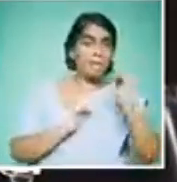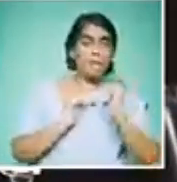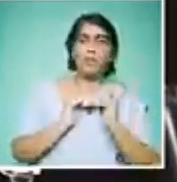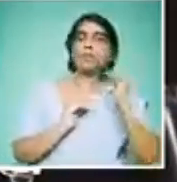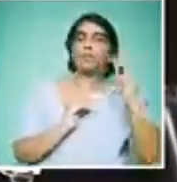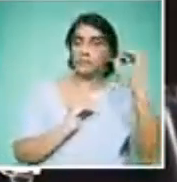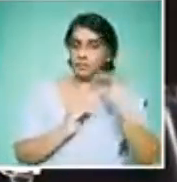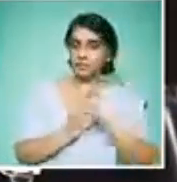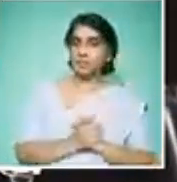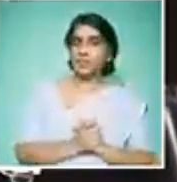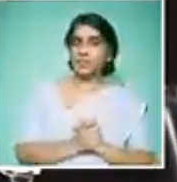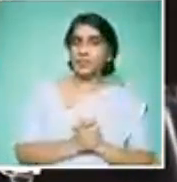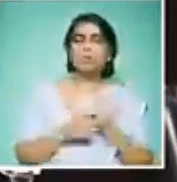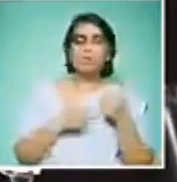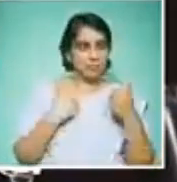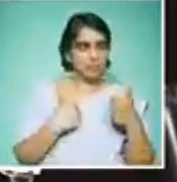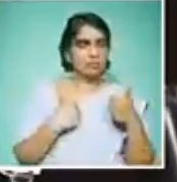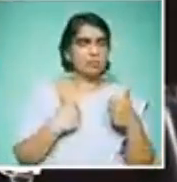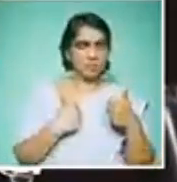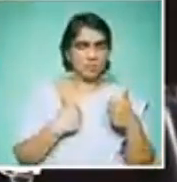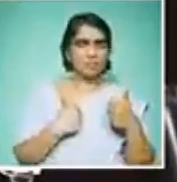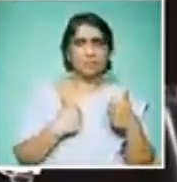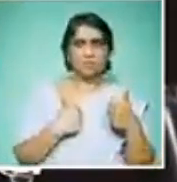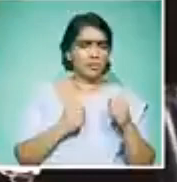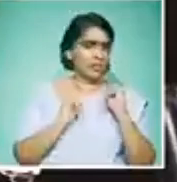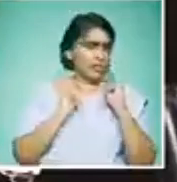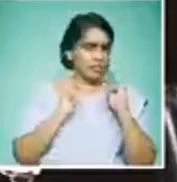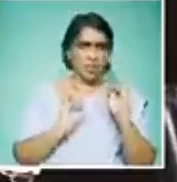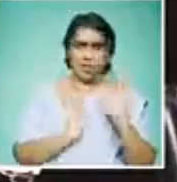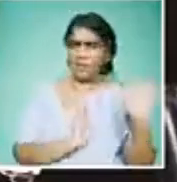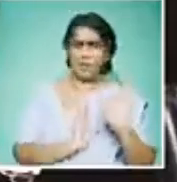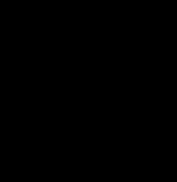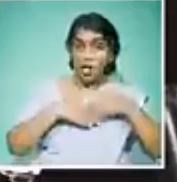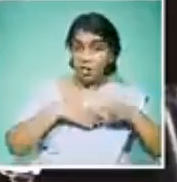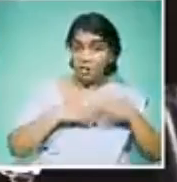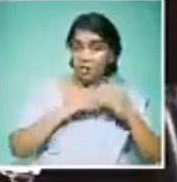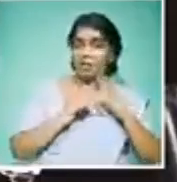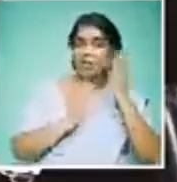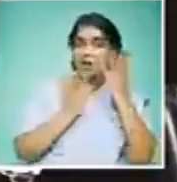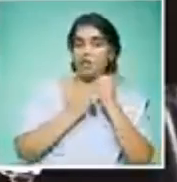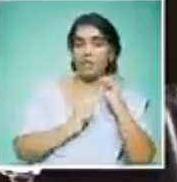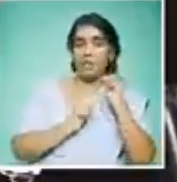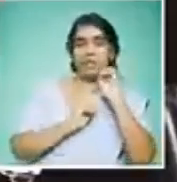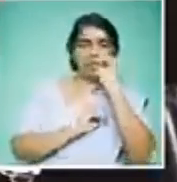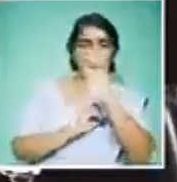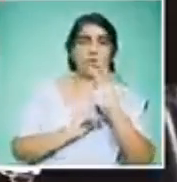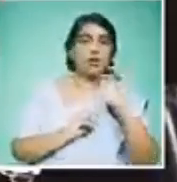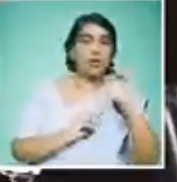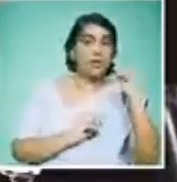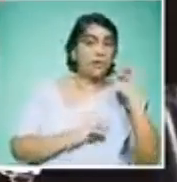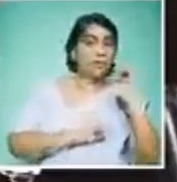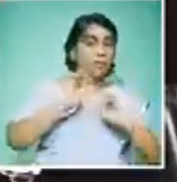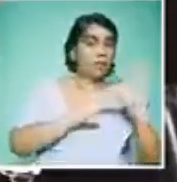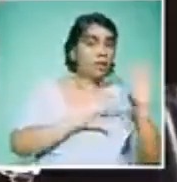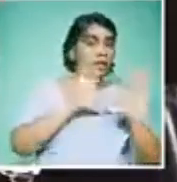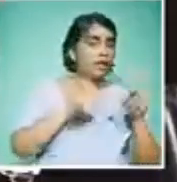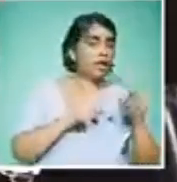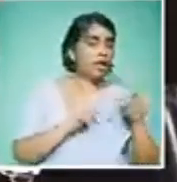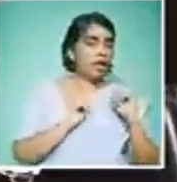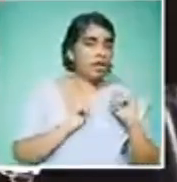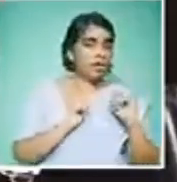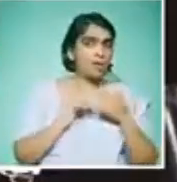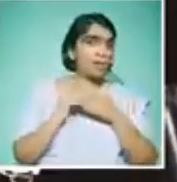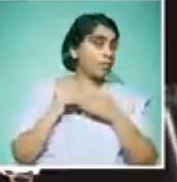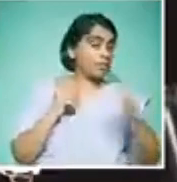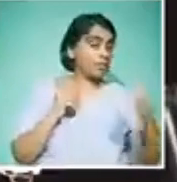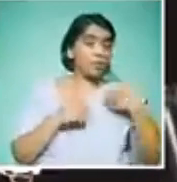කරනවා කියලා. ඒක හොඳයි. නරකයි කියලා කියන්නේ නැහැ. හොඳයි. හැබැයි අපි ඉතින් 50 කොහොමද තෝරගන්නේ? මෙතෙක්